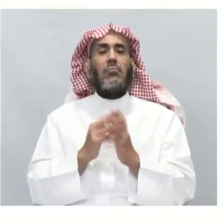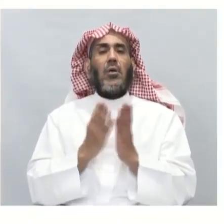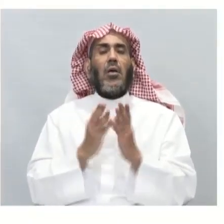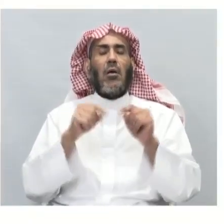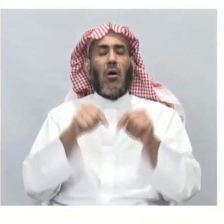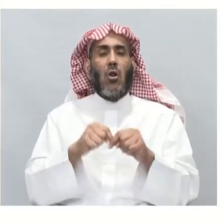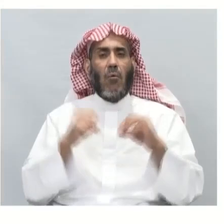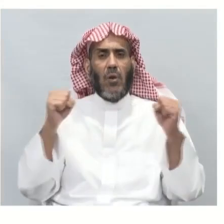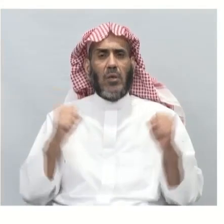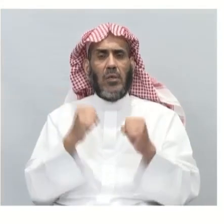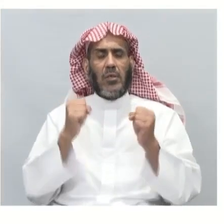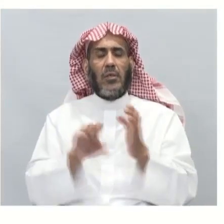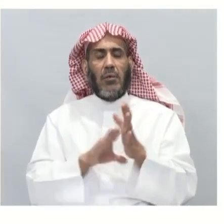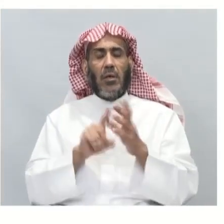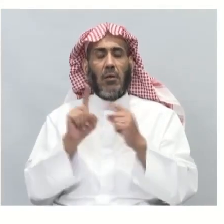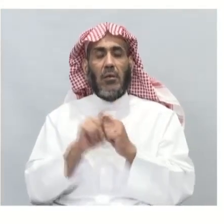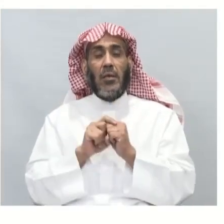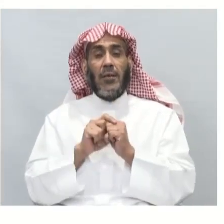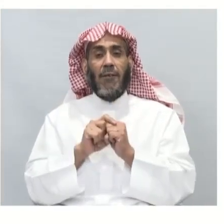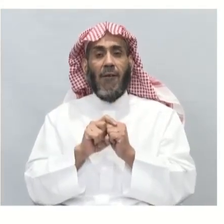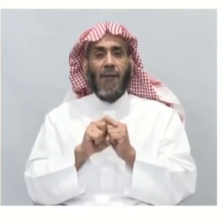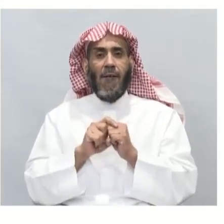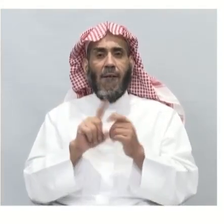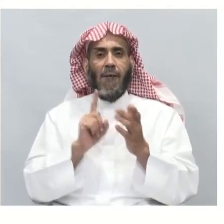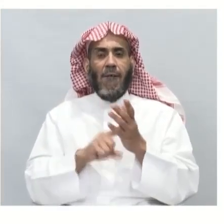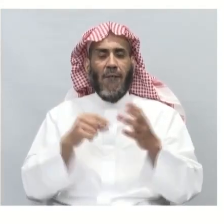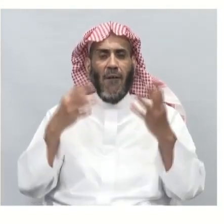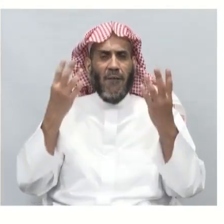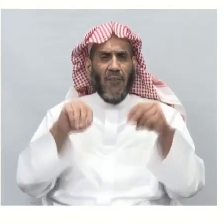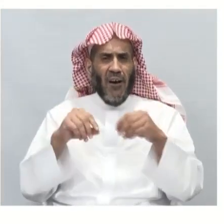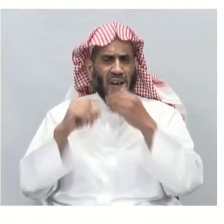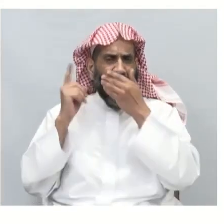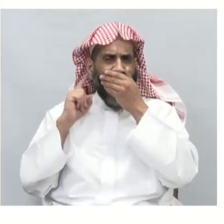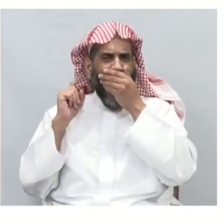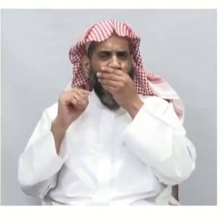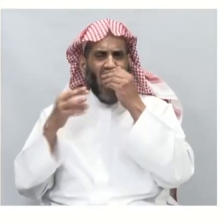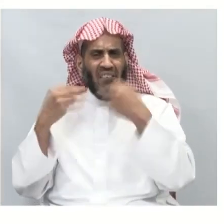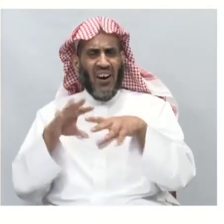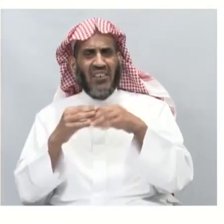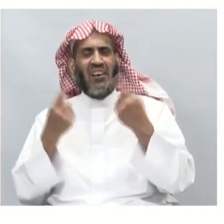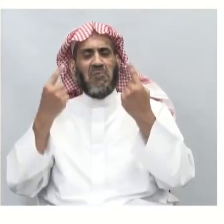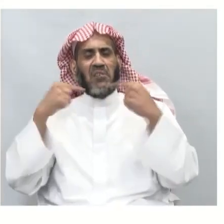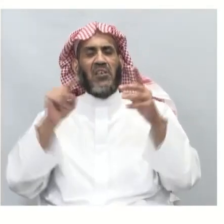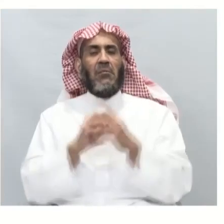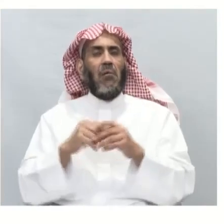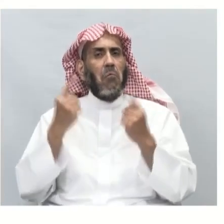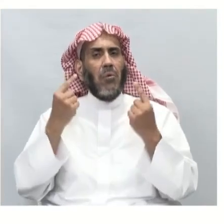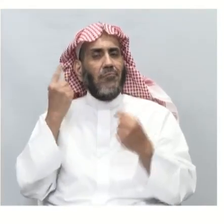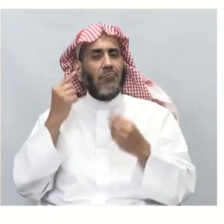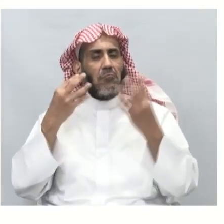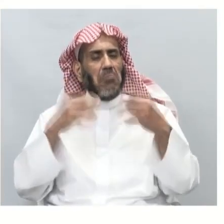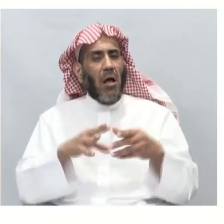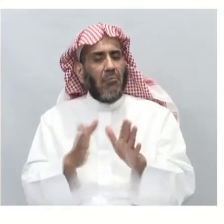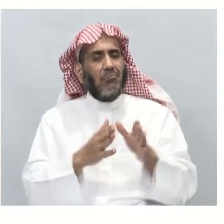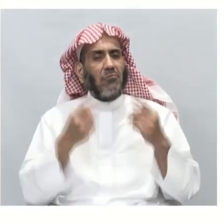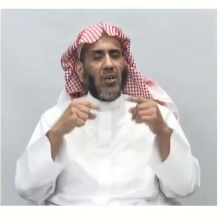اليوم في النشاطات التمهيديه كما ترى يقول ان فقدت الاستماع فقدت الحياه ان فقدت الاستماع فقدت